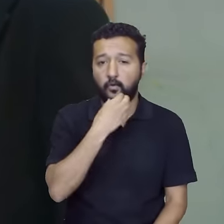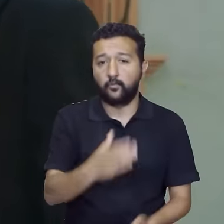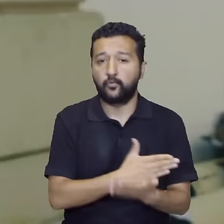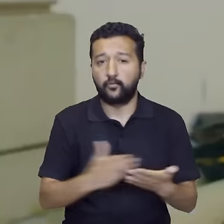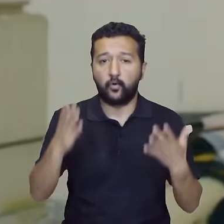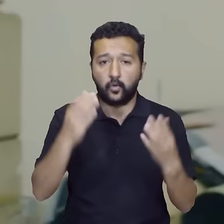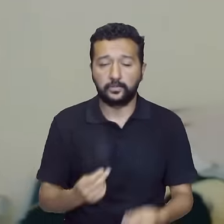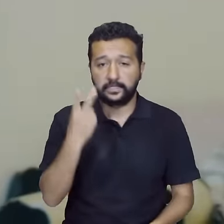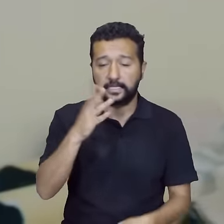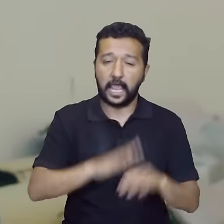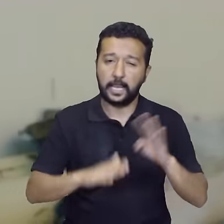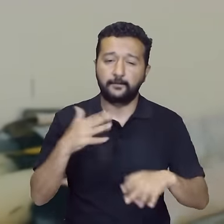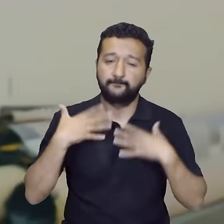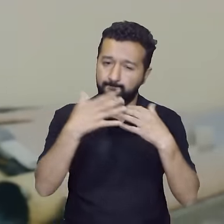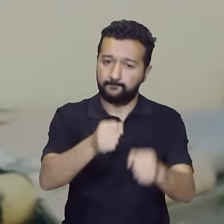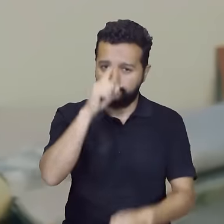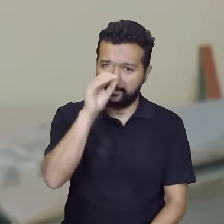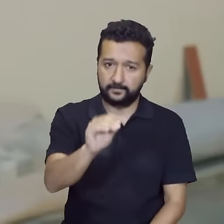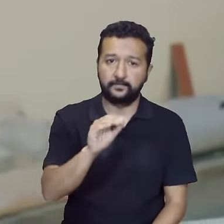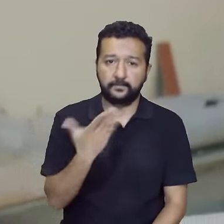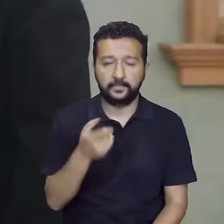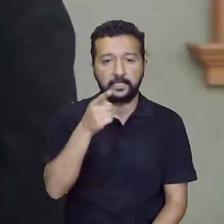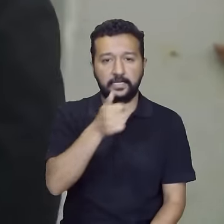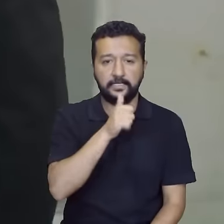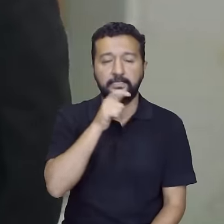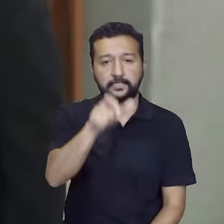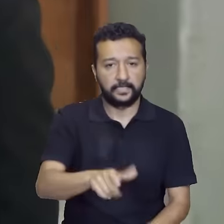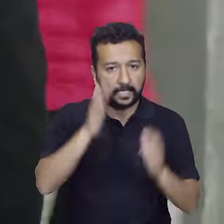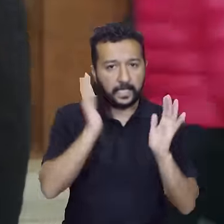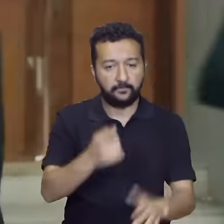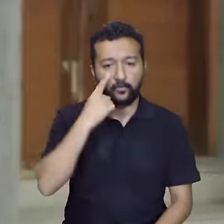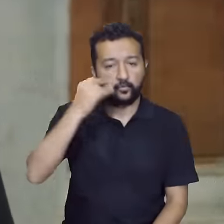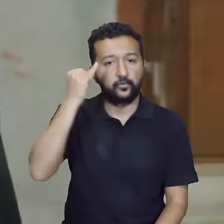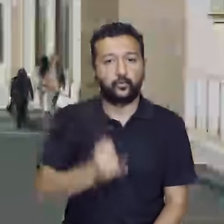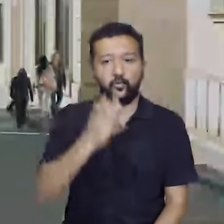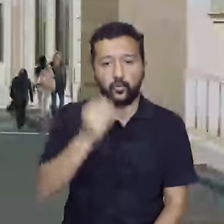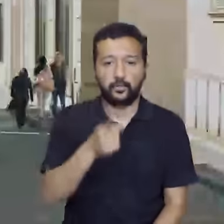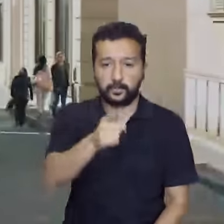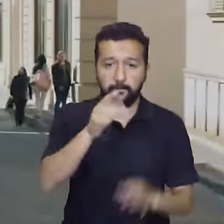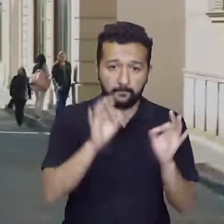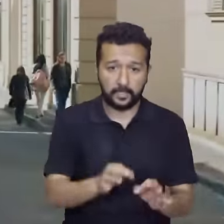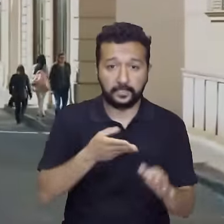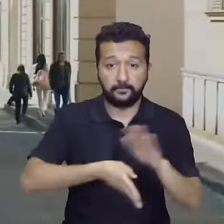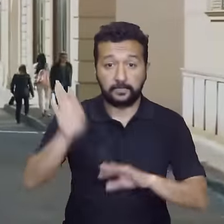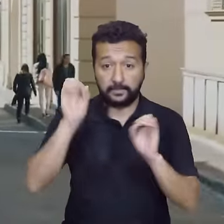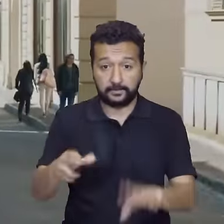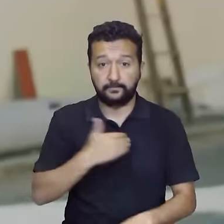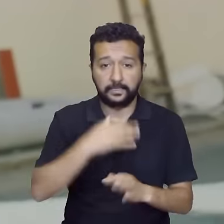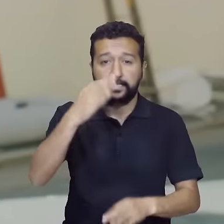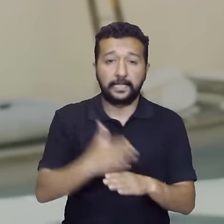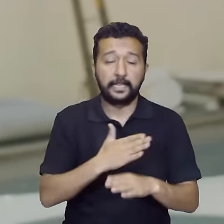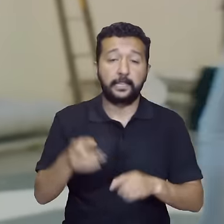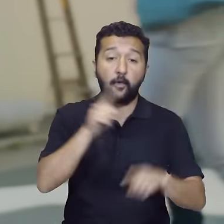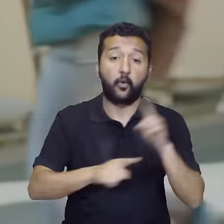Ömrüm oldukça iki elin yakandı bilesin. Ah be adam, ah be gözü kör olasın. Madem koyup gidecektin beni, ne